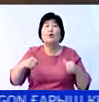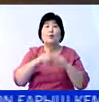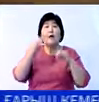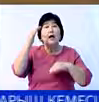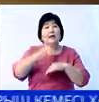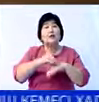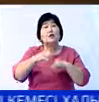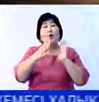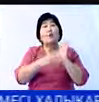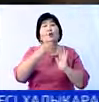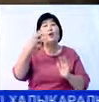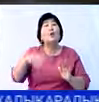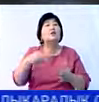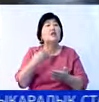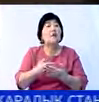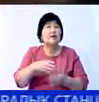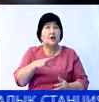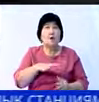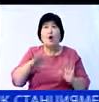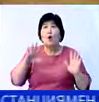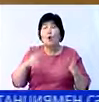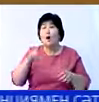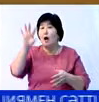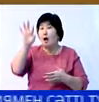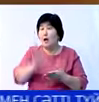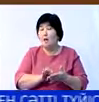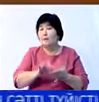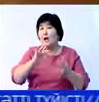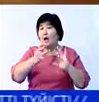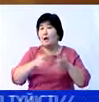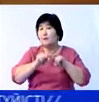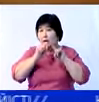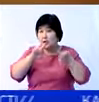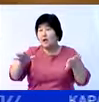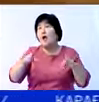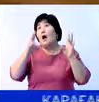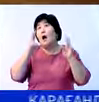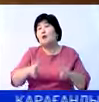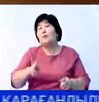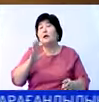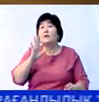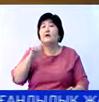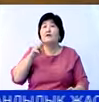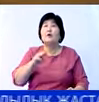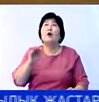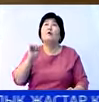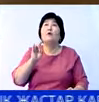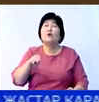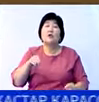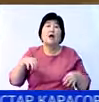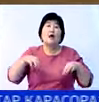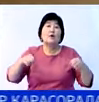кешкі 19:30 шамасында болған. Оқиға әпсәтте әлеуметтік желге тарады. Апат BMW және Ford маркалы